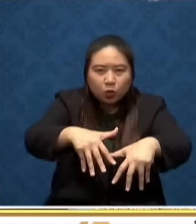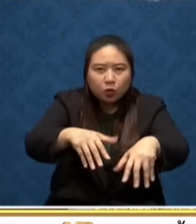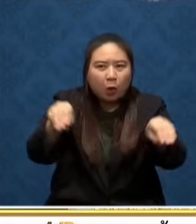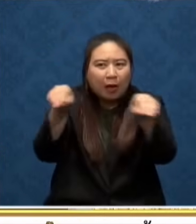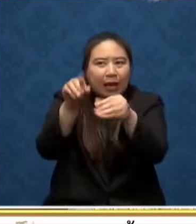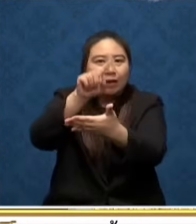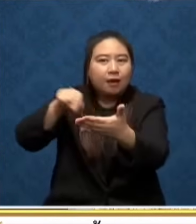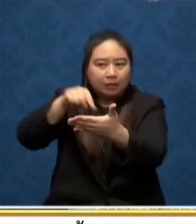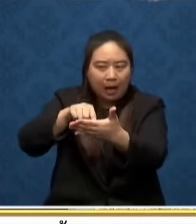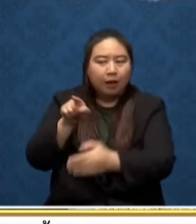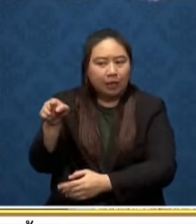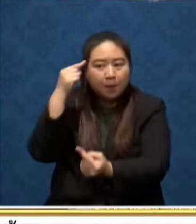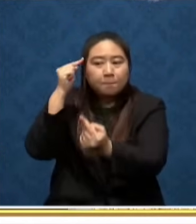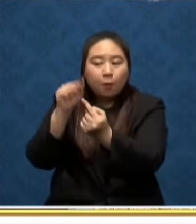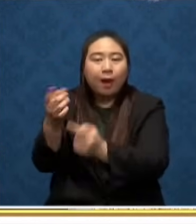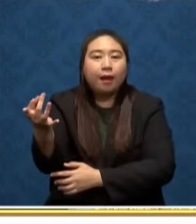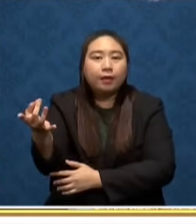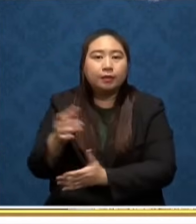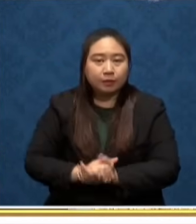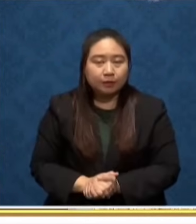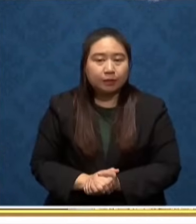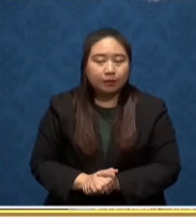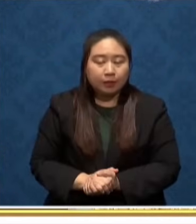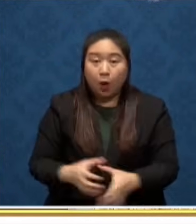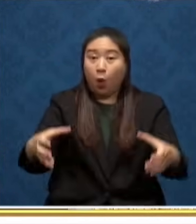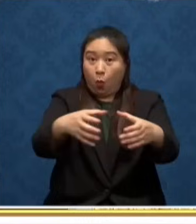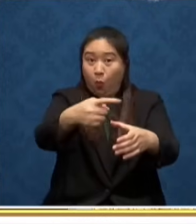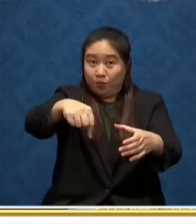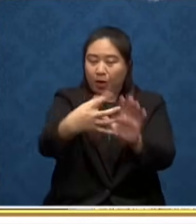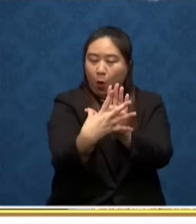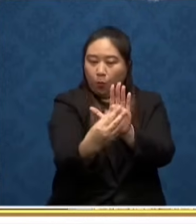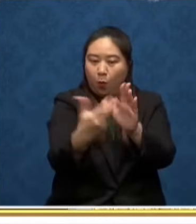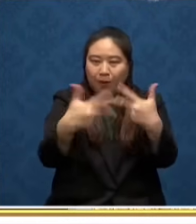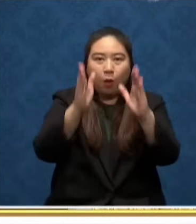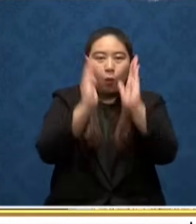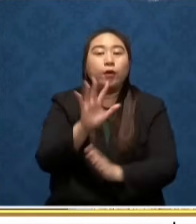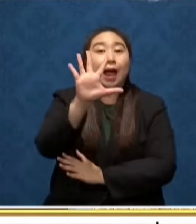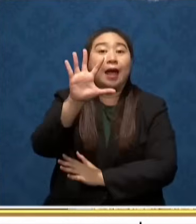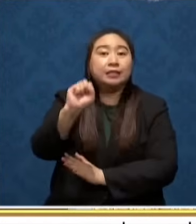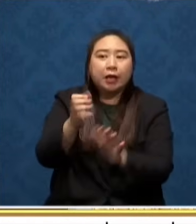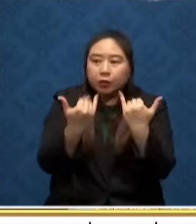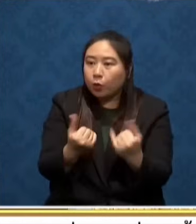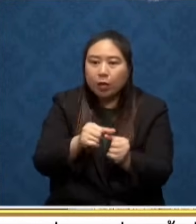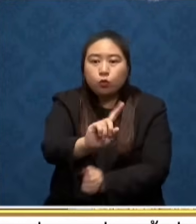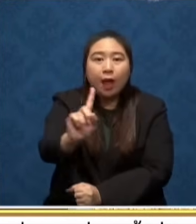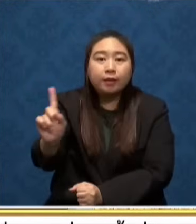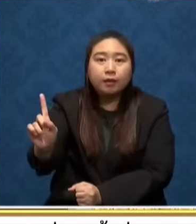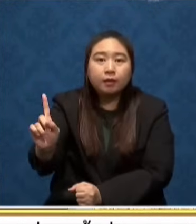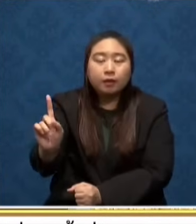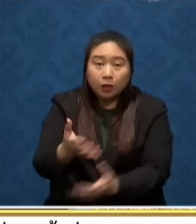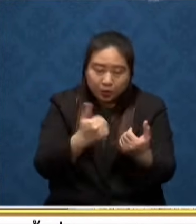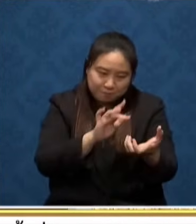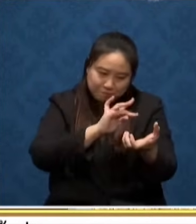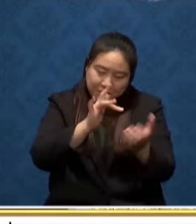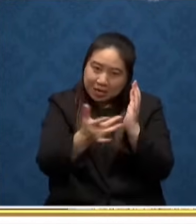ไรคะกลุ่มเป้าหมายที่อบรมที่ผ่านการอบรม 500,000 คนเนี่ยตอนนี้อยู่ไหนหมดเขาใช้เทคโน